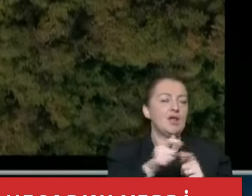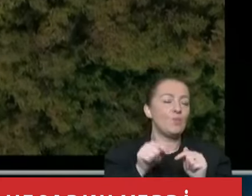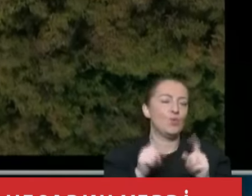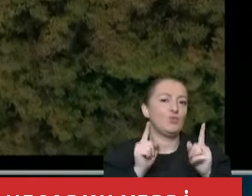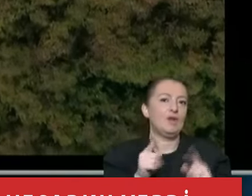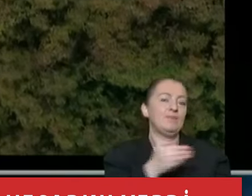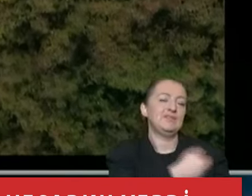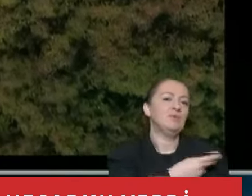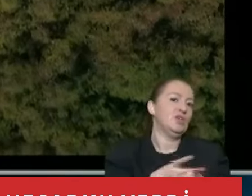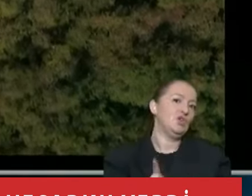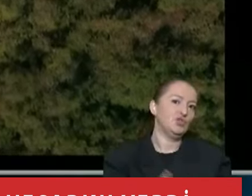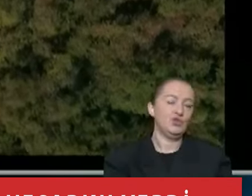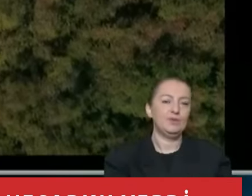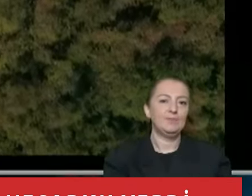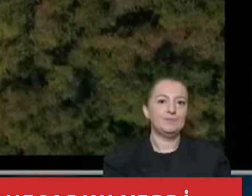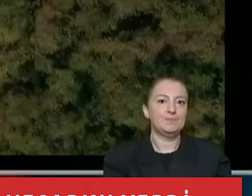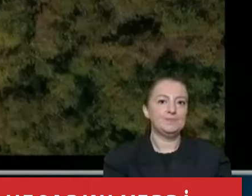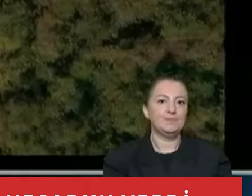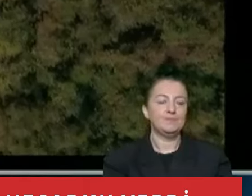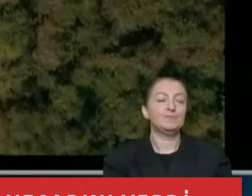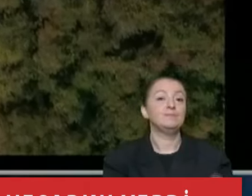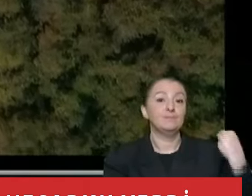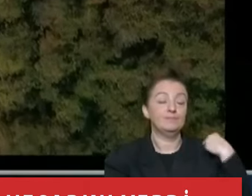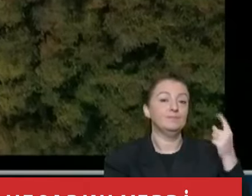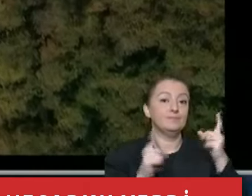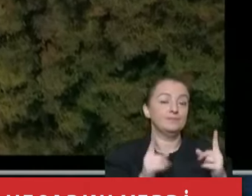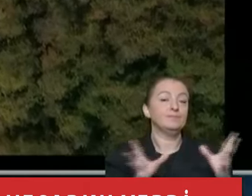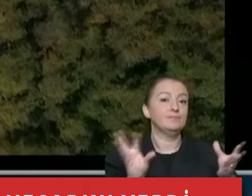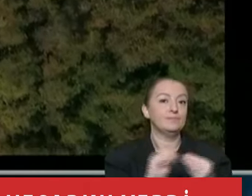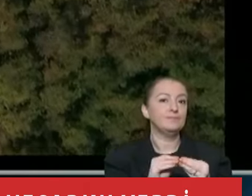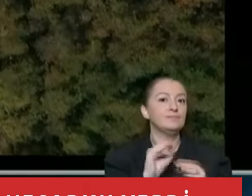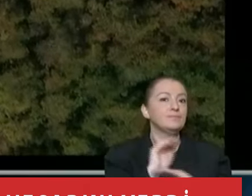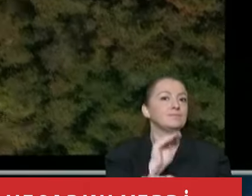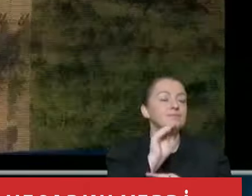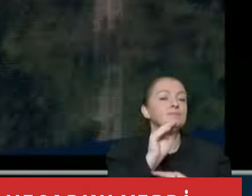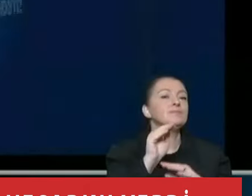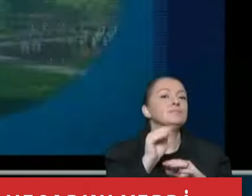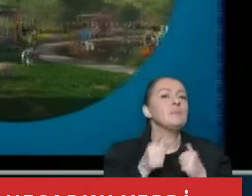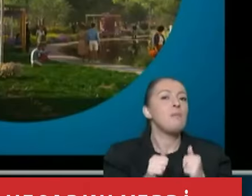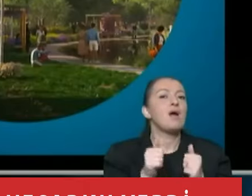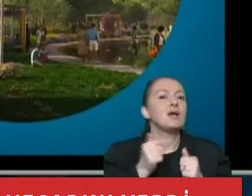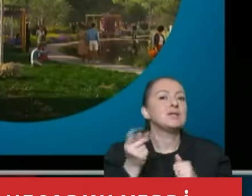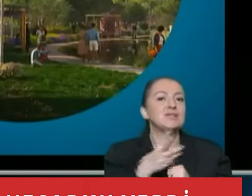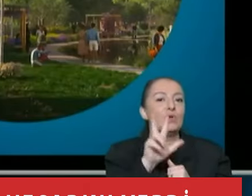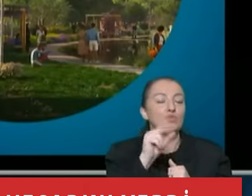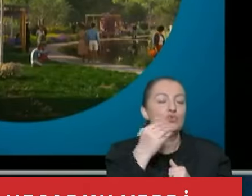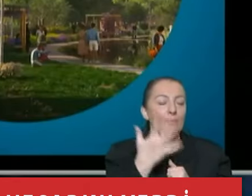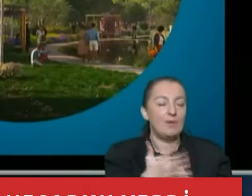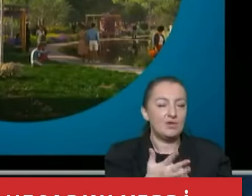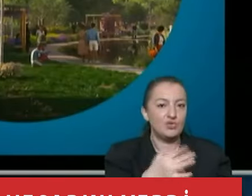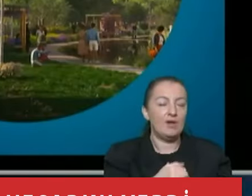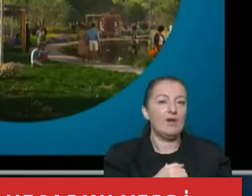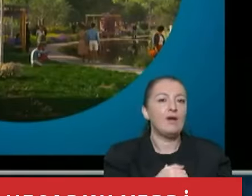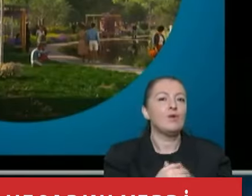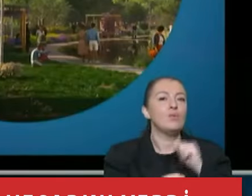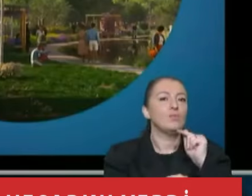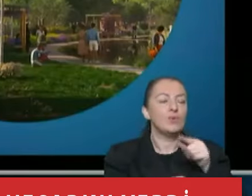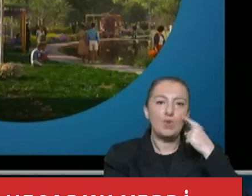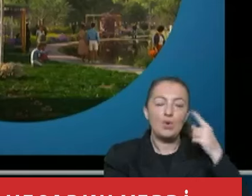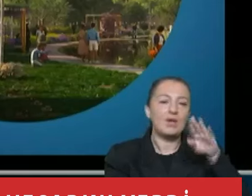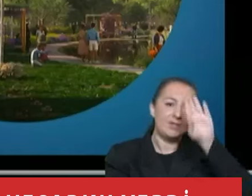hizmete açılmış oldu Yeni dönemde toplam yaşam vadilerin sayısını 35'e ve bu sayede